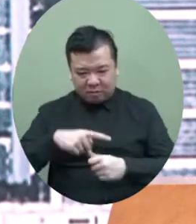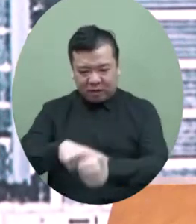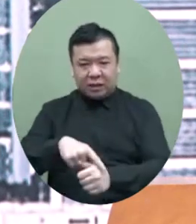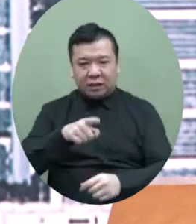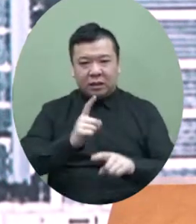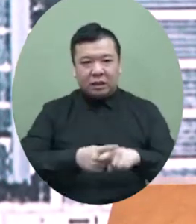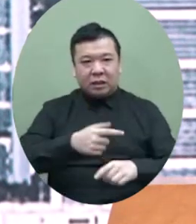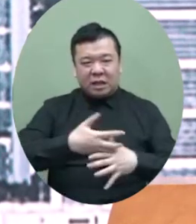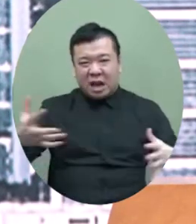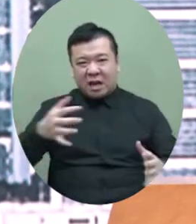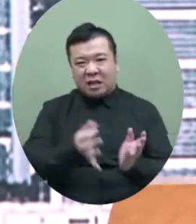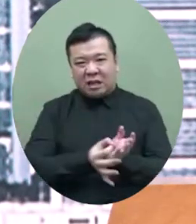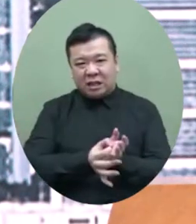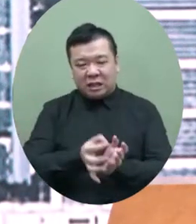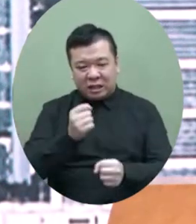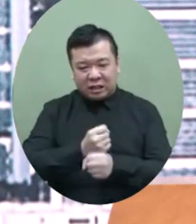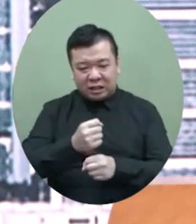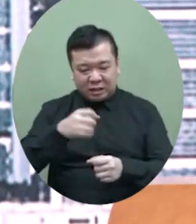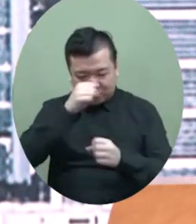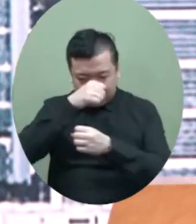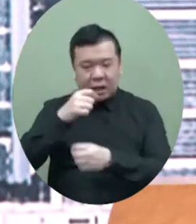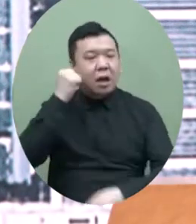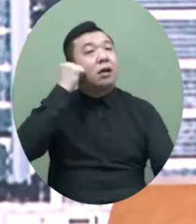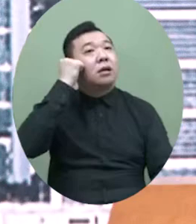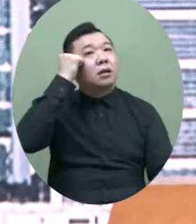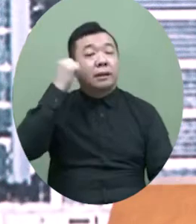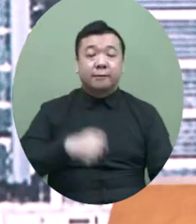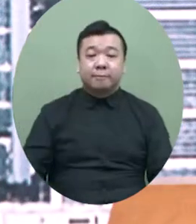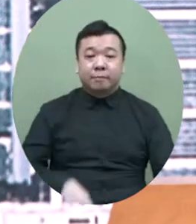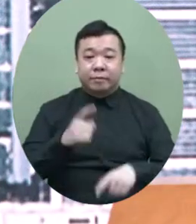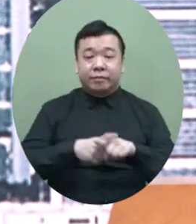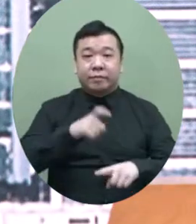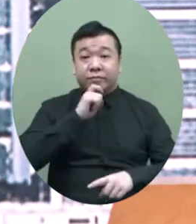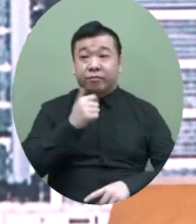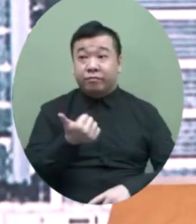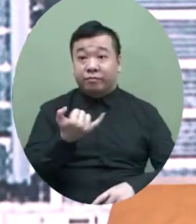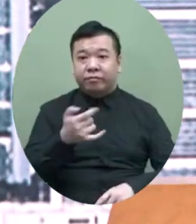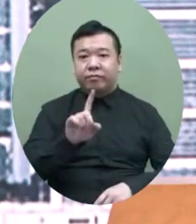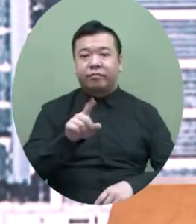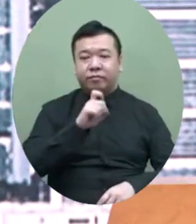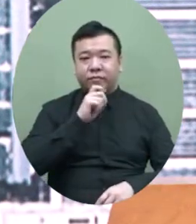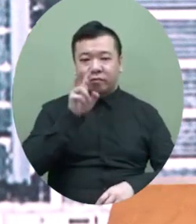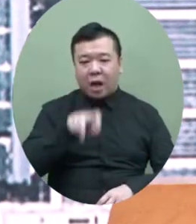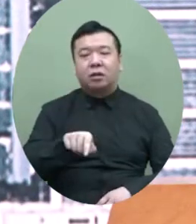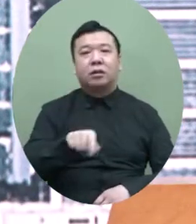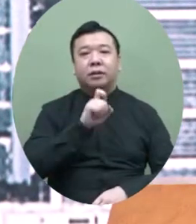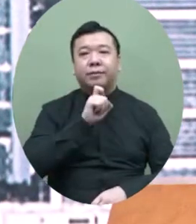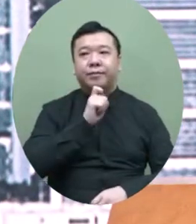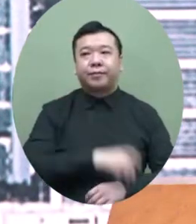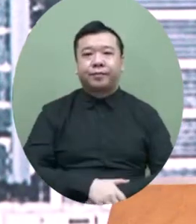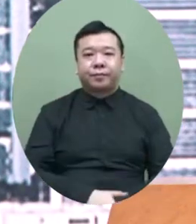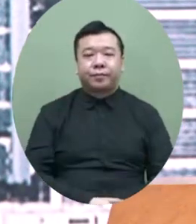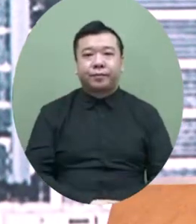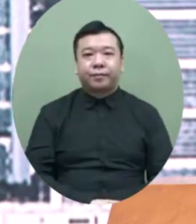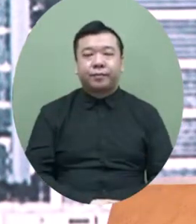係好難咁大範圍咧去進行呢個檢測嘅。咁所以個有效性係喺度，係明顯。不過當然